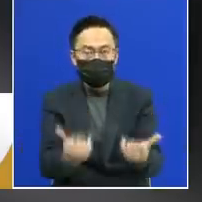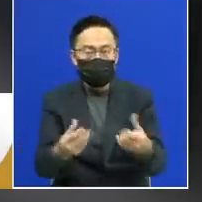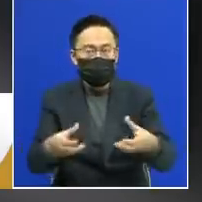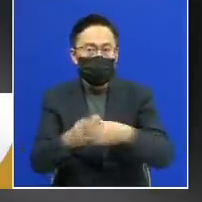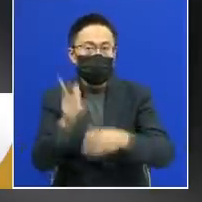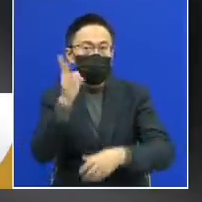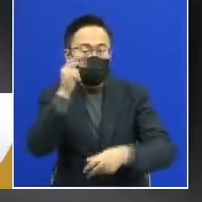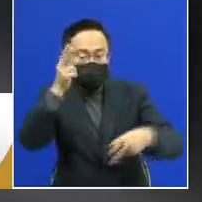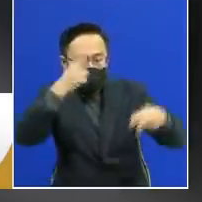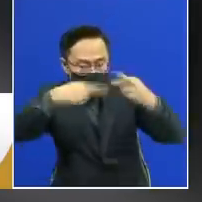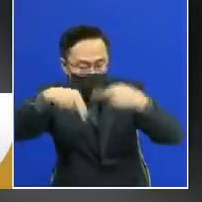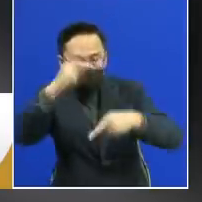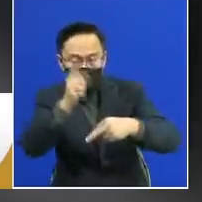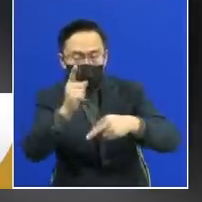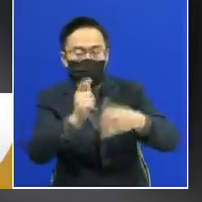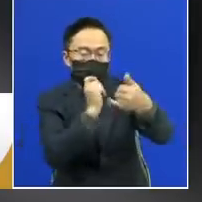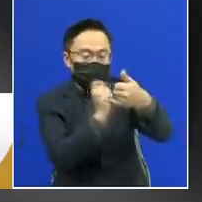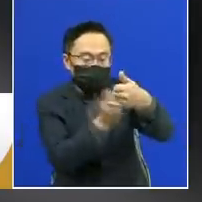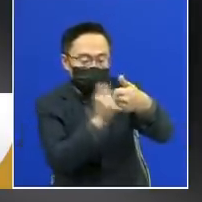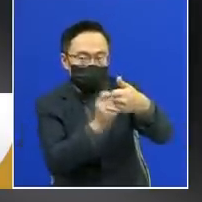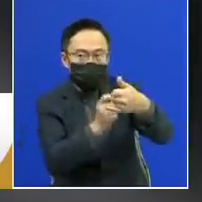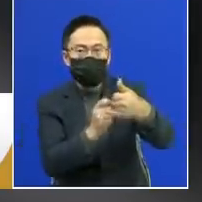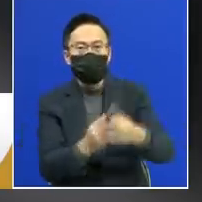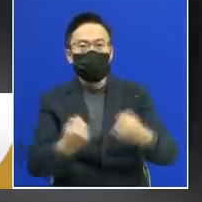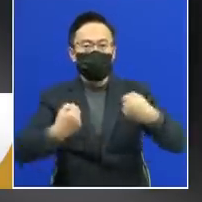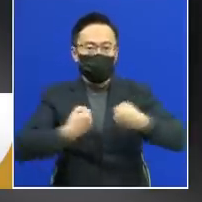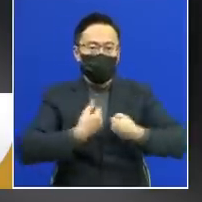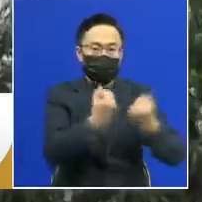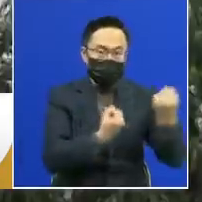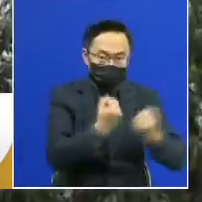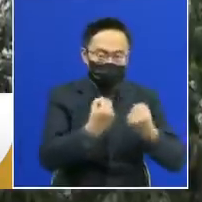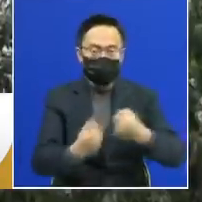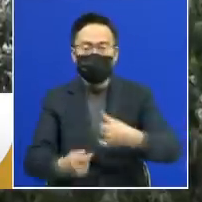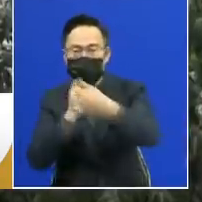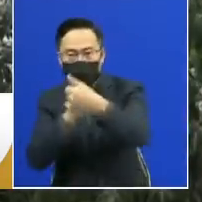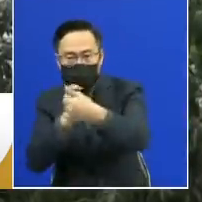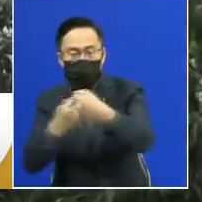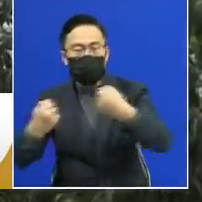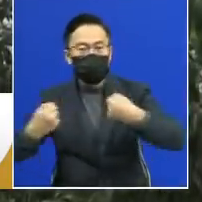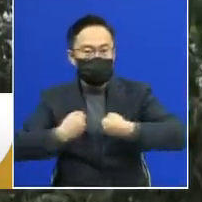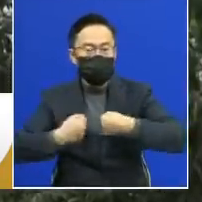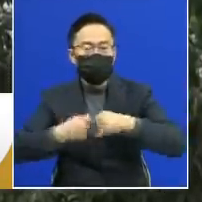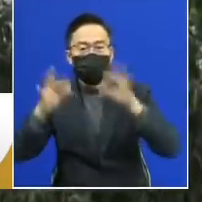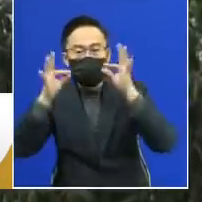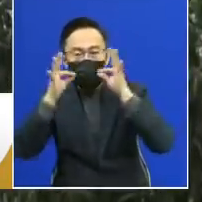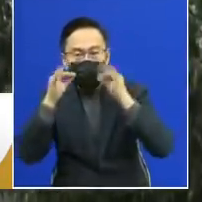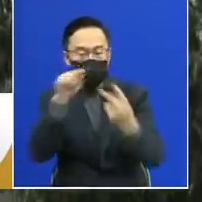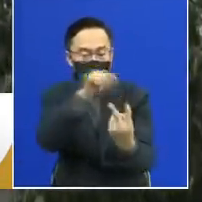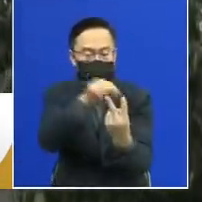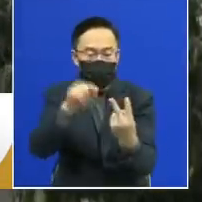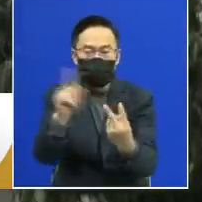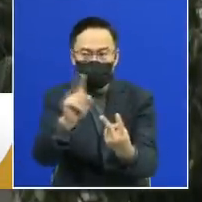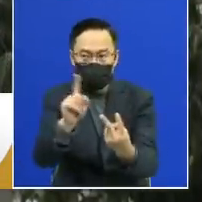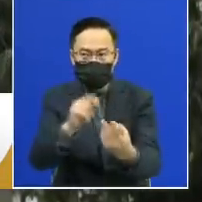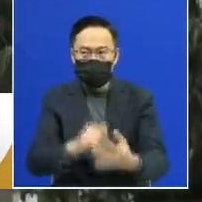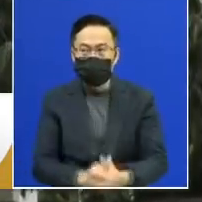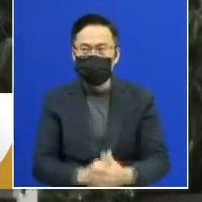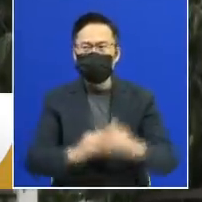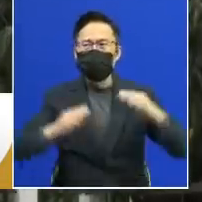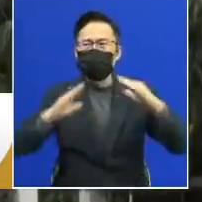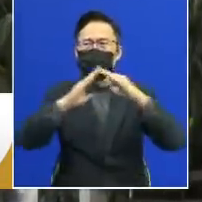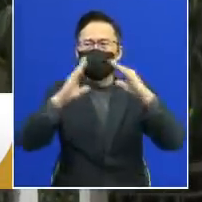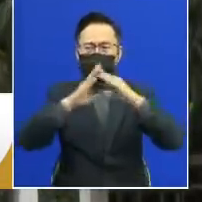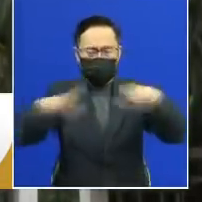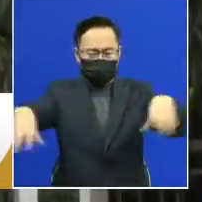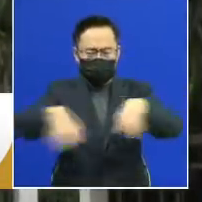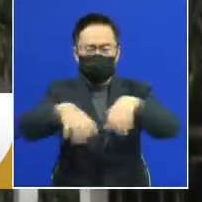ที่ไปที่บ้านค่ะไปพูดคุยกับทั้งฝั่งของเจ้าของรถแล้วก็เจ้าของแมวด้วยคือเอาลักษณะบ้านก่อนนะเป็นบ้านที่รั้